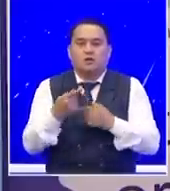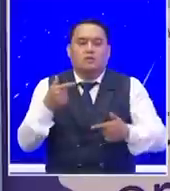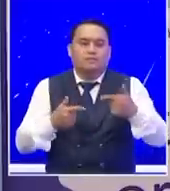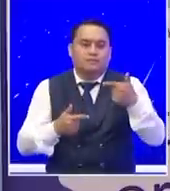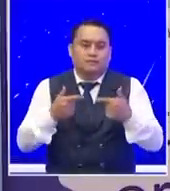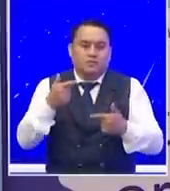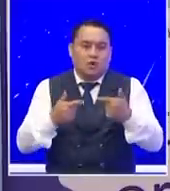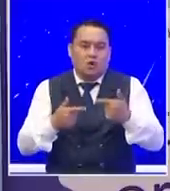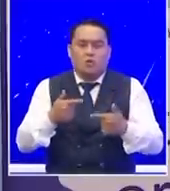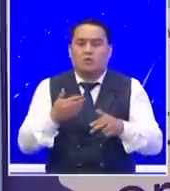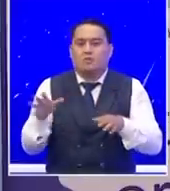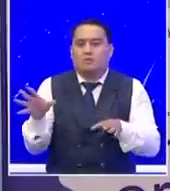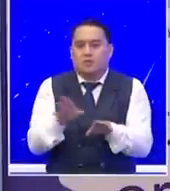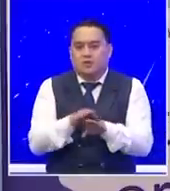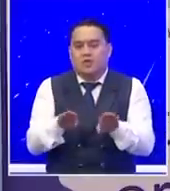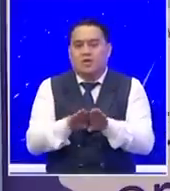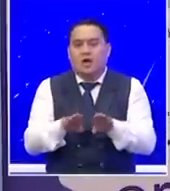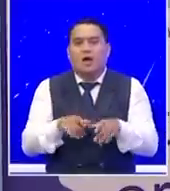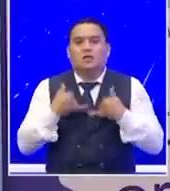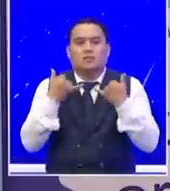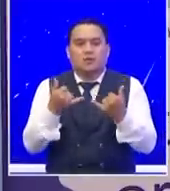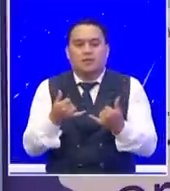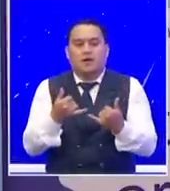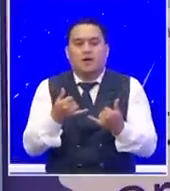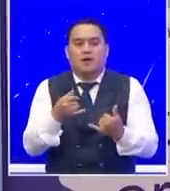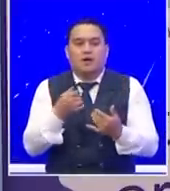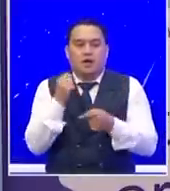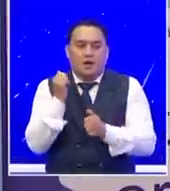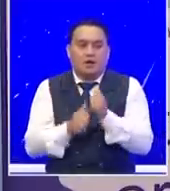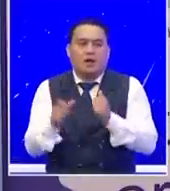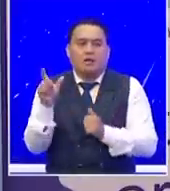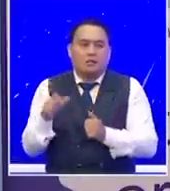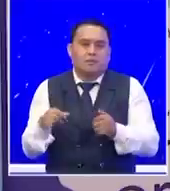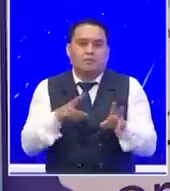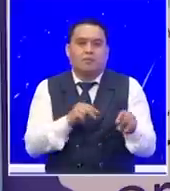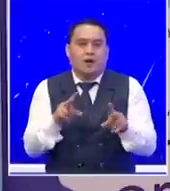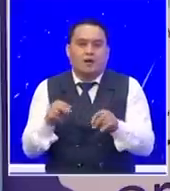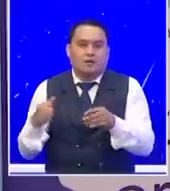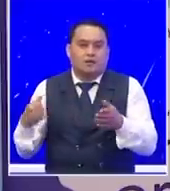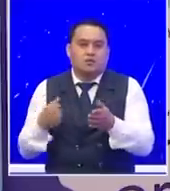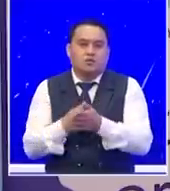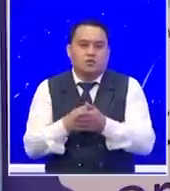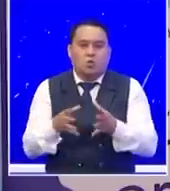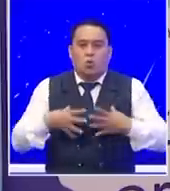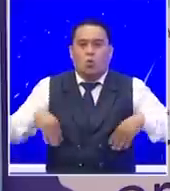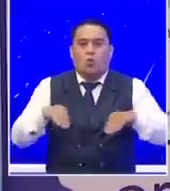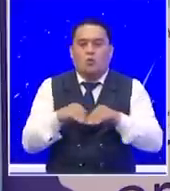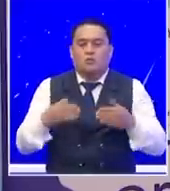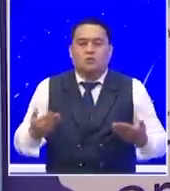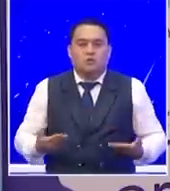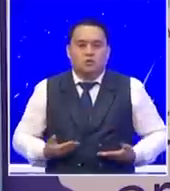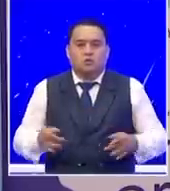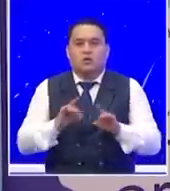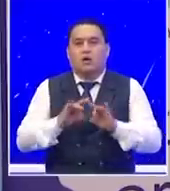өмірге келуі, қала әкімдеріне қажетті адамгершілік қасиеттер мен әр адамның бақытқа жету үшін бүкіл қоғам боп тіршілік ету керектігі туралы